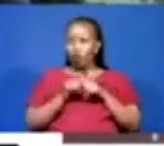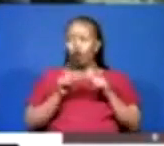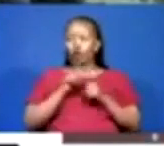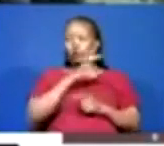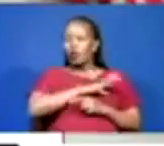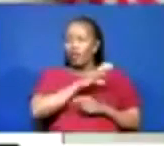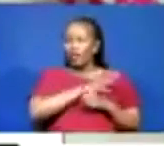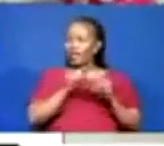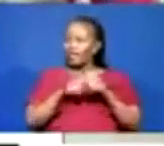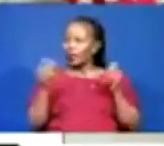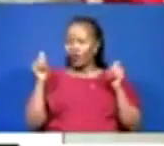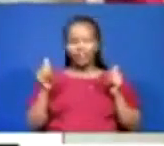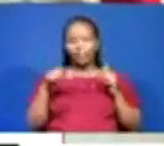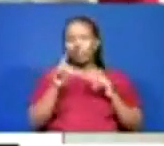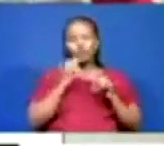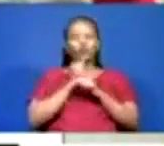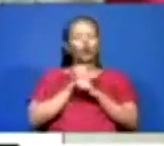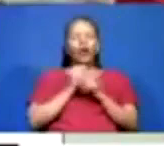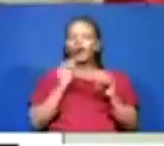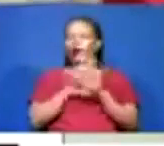kazi yote ambayo itatushinda.